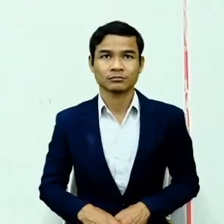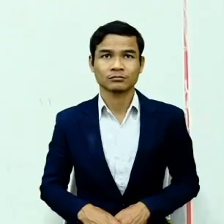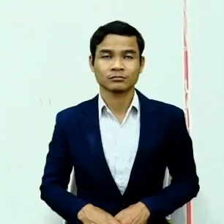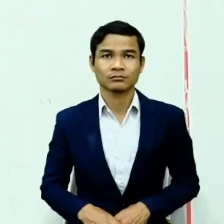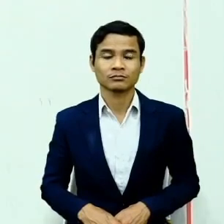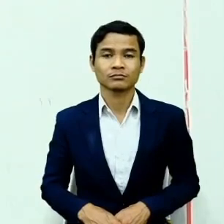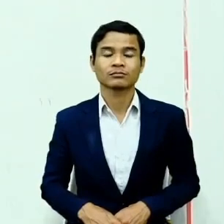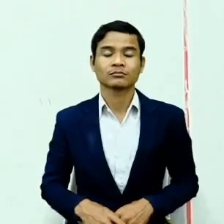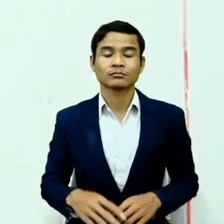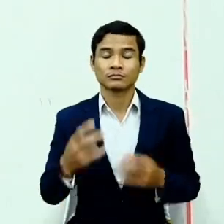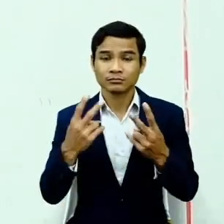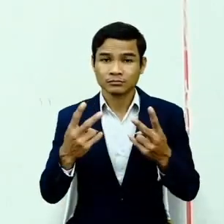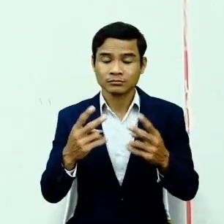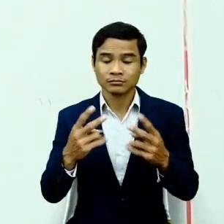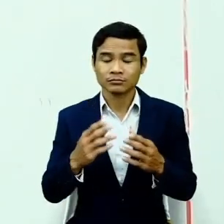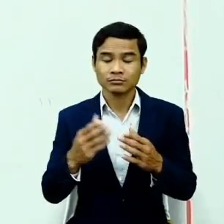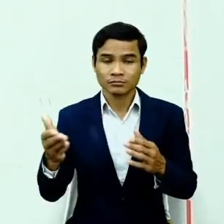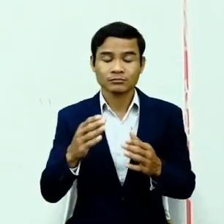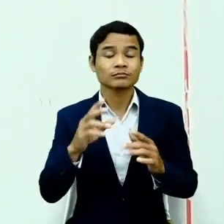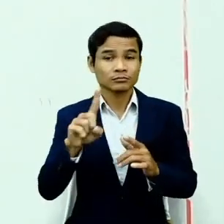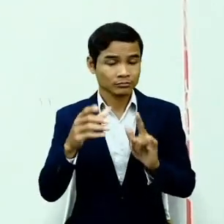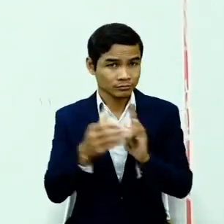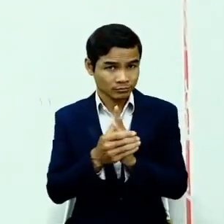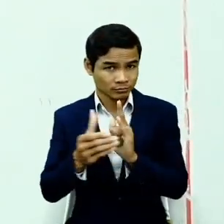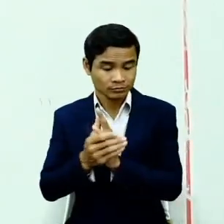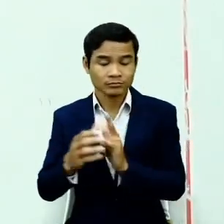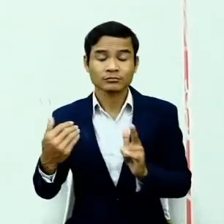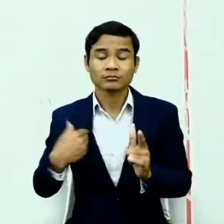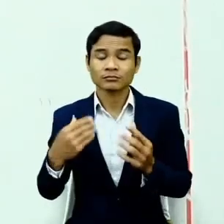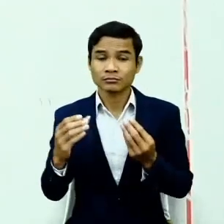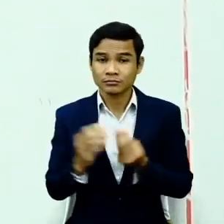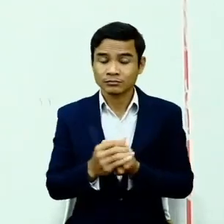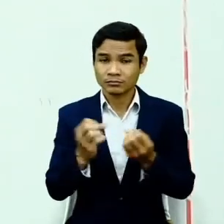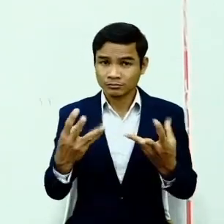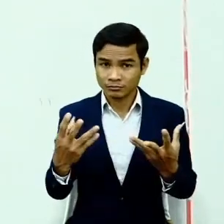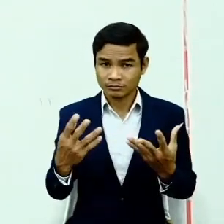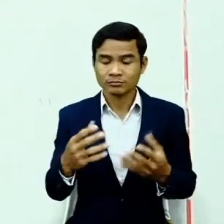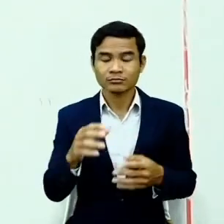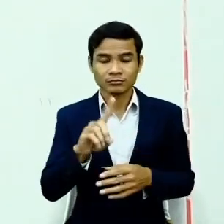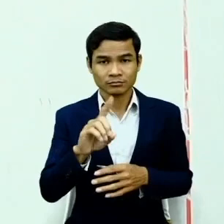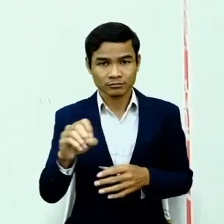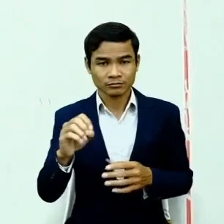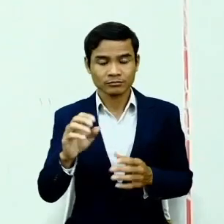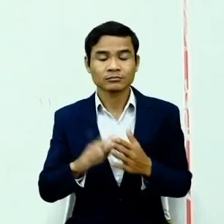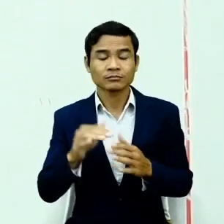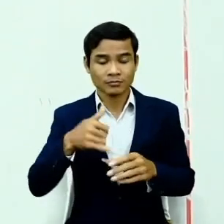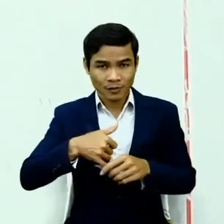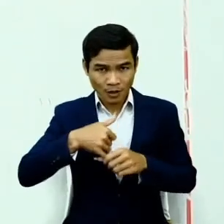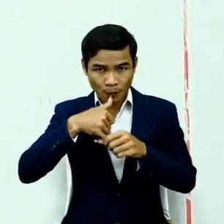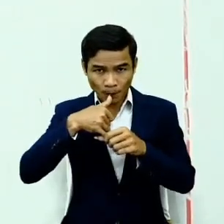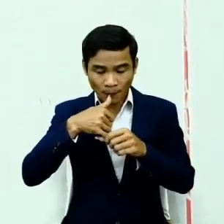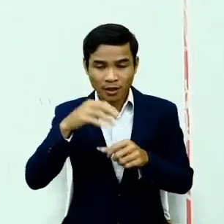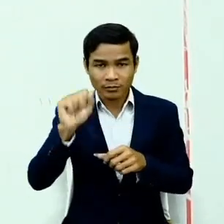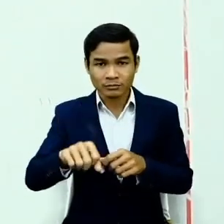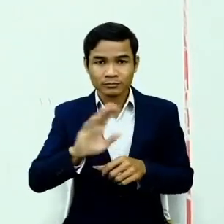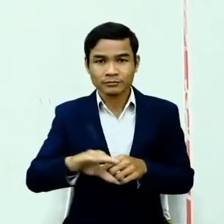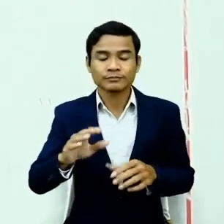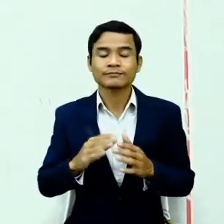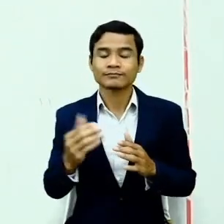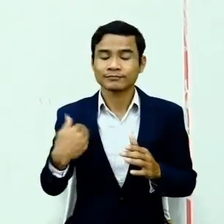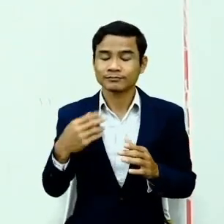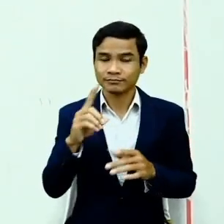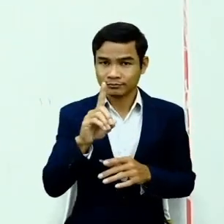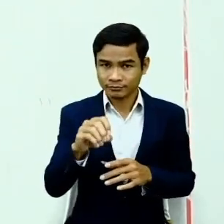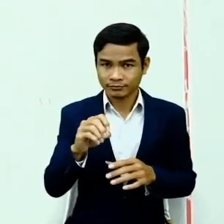Chào con mơ nè. Chào chân khăn ông bị bạch này mấy cư mình chùm nốn. Chào chùm nốn đọc bằng bồng bệt nè con nè. Chân khăn ông bị